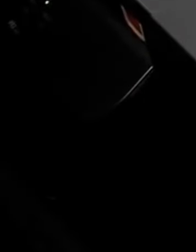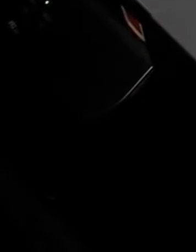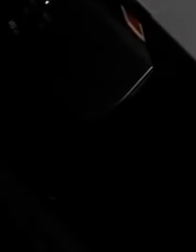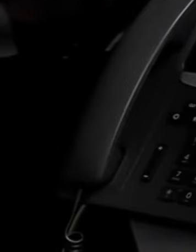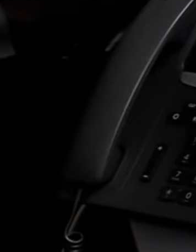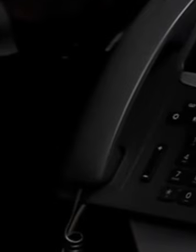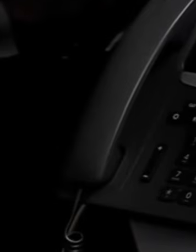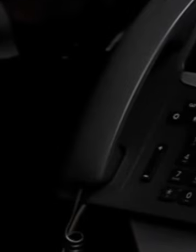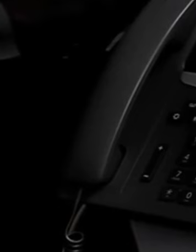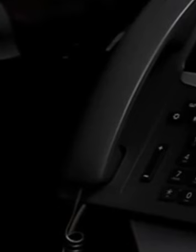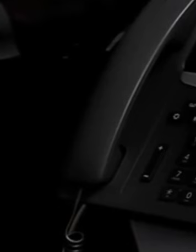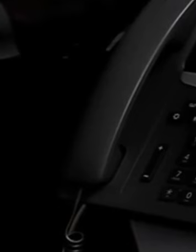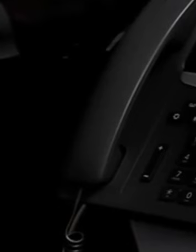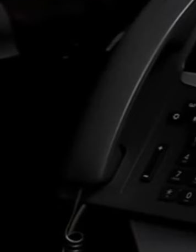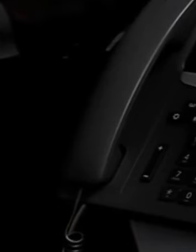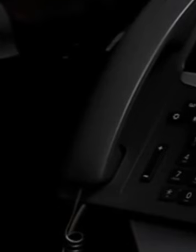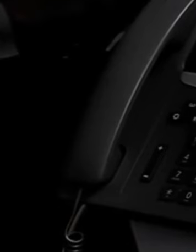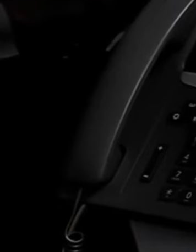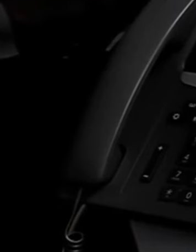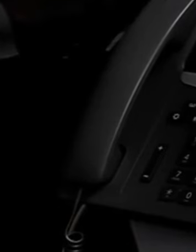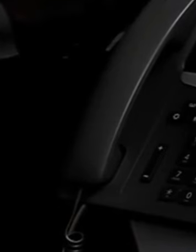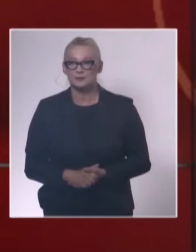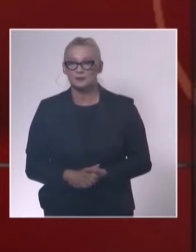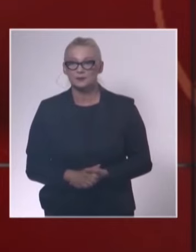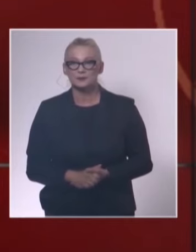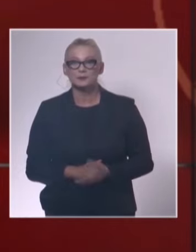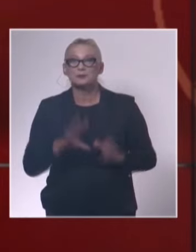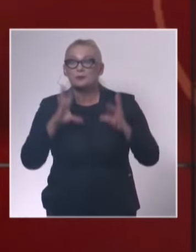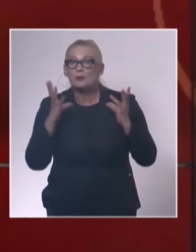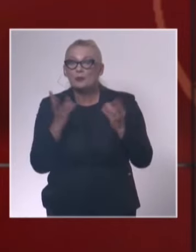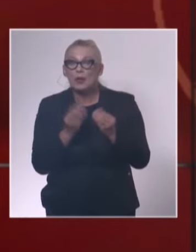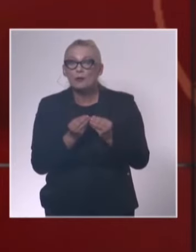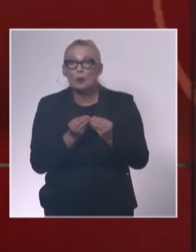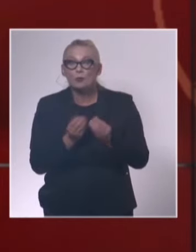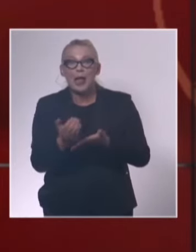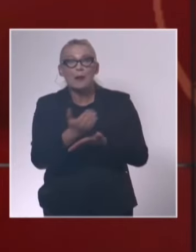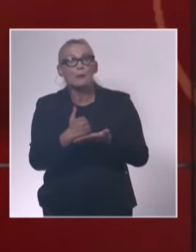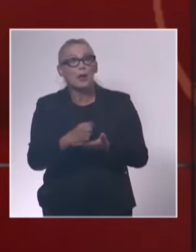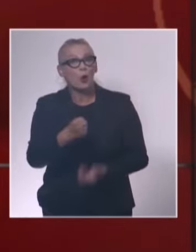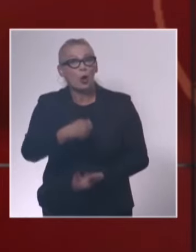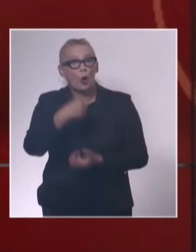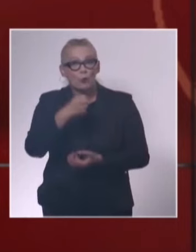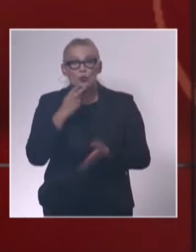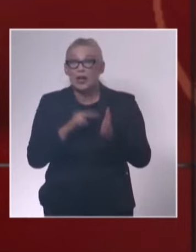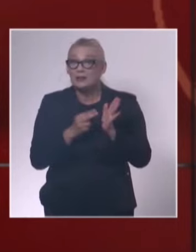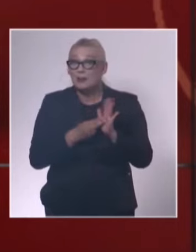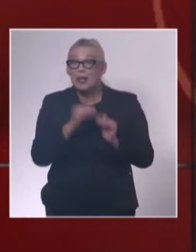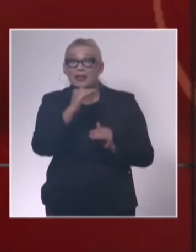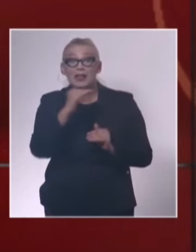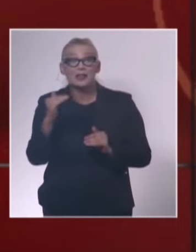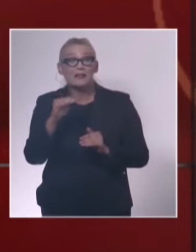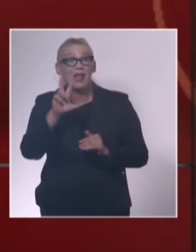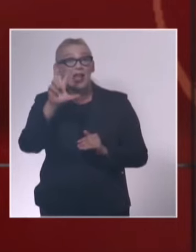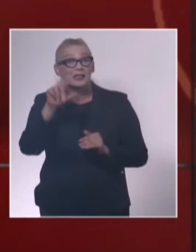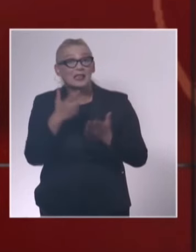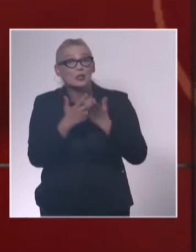на годинешниот, кој поради ова бележи зголемување. Вкупните приходи во буџетот се планирани на ниво од